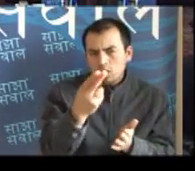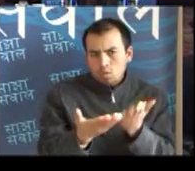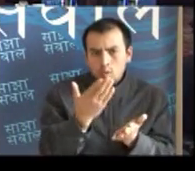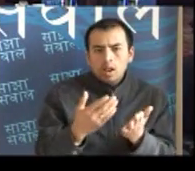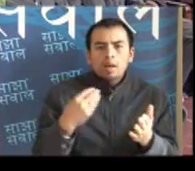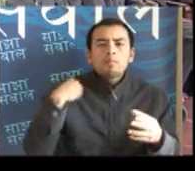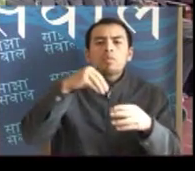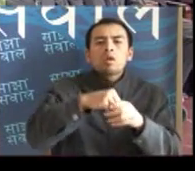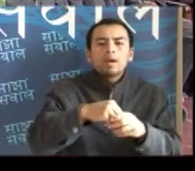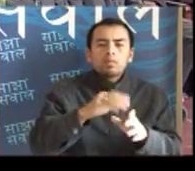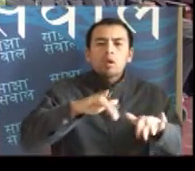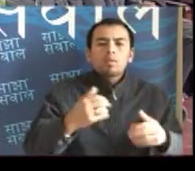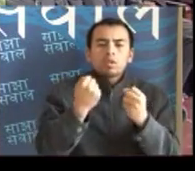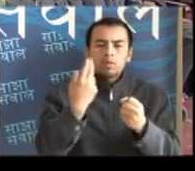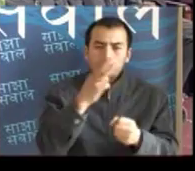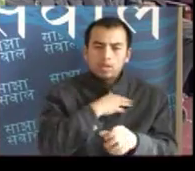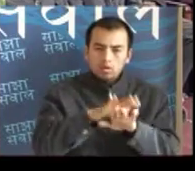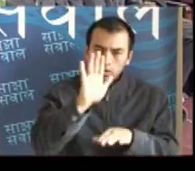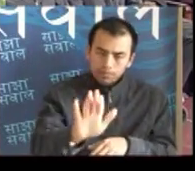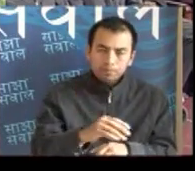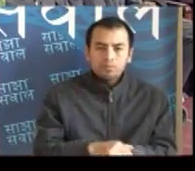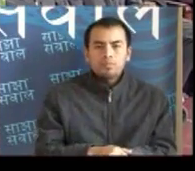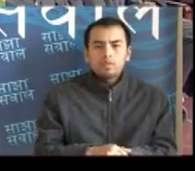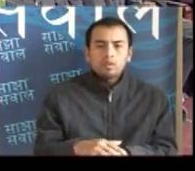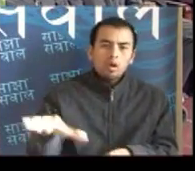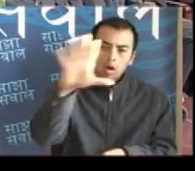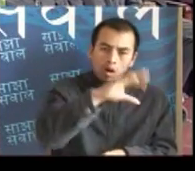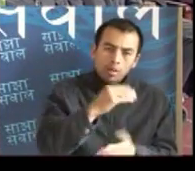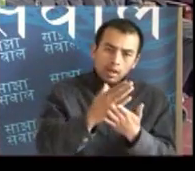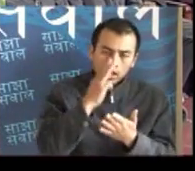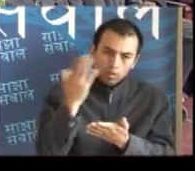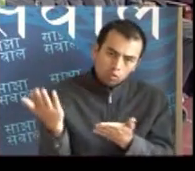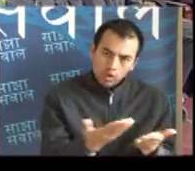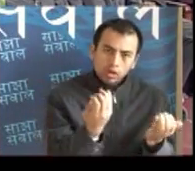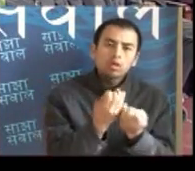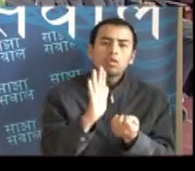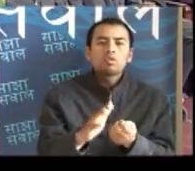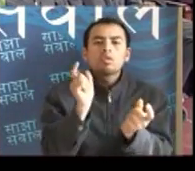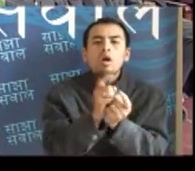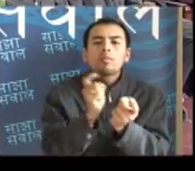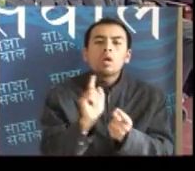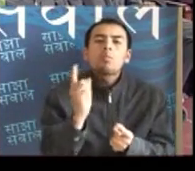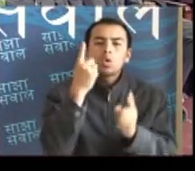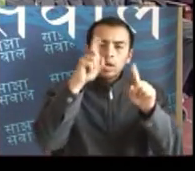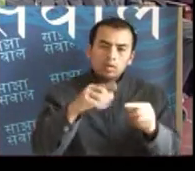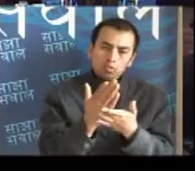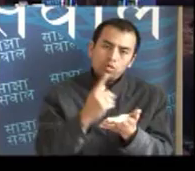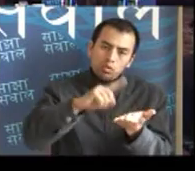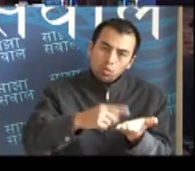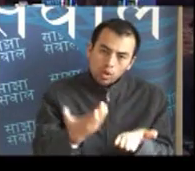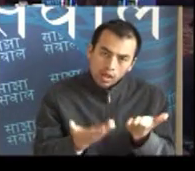सक्षम सहभागीहरू यहाँ उपस्थित हुनुहुन्छ। यहाँहरू सबैलाई कार्यक्रममा म स्वागत गर्छु र छलफलको पहिलो खण्ड सुरुवात